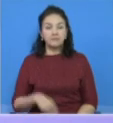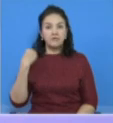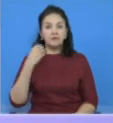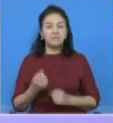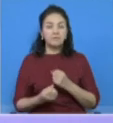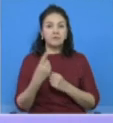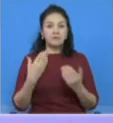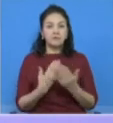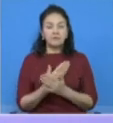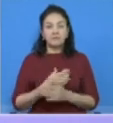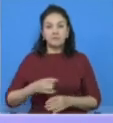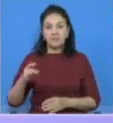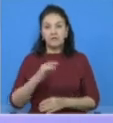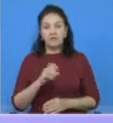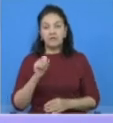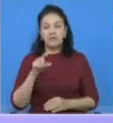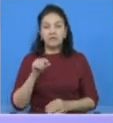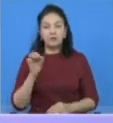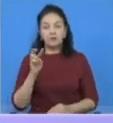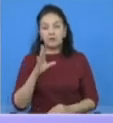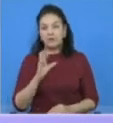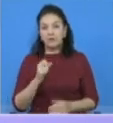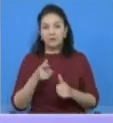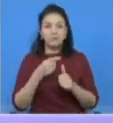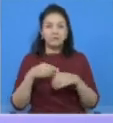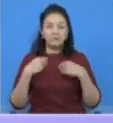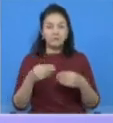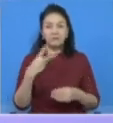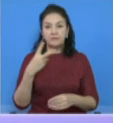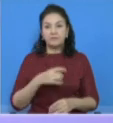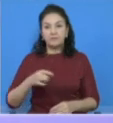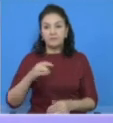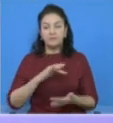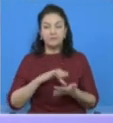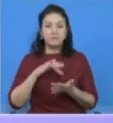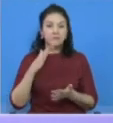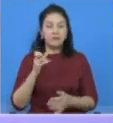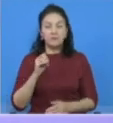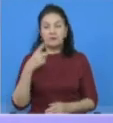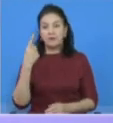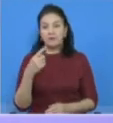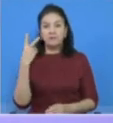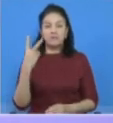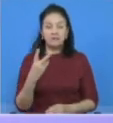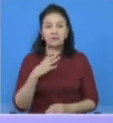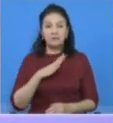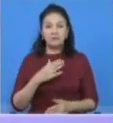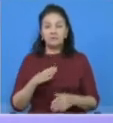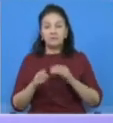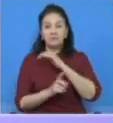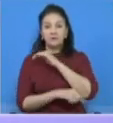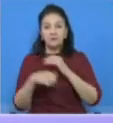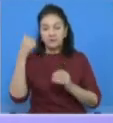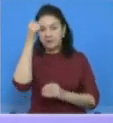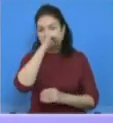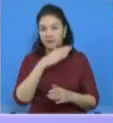Актобе появится новый микрорайон Алтын-Орда. Такое название дадут двум районам города – Батыс-1 и Батыс-2 уже до конца текущего